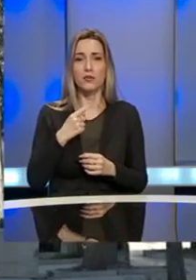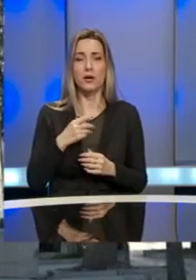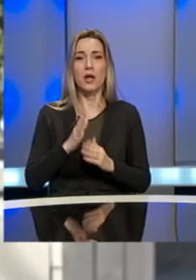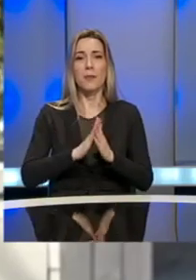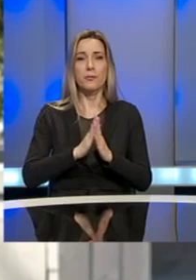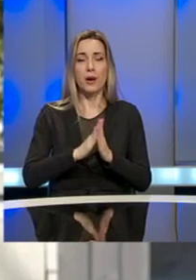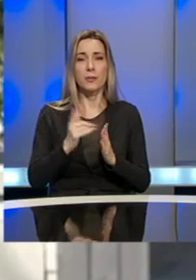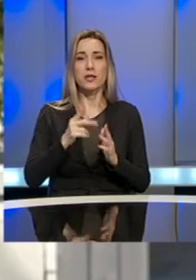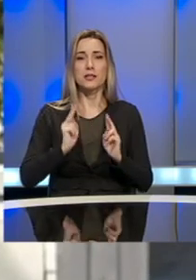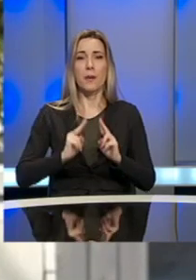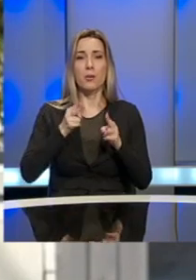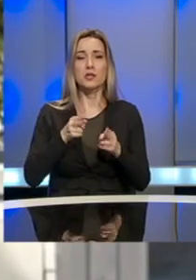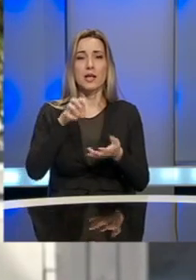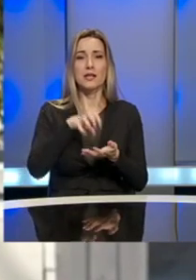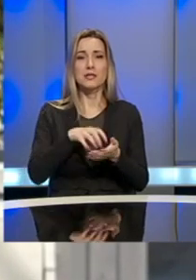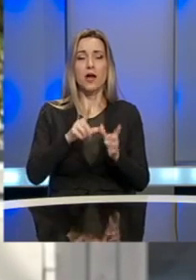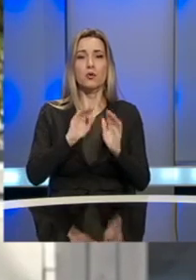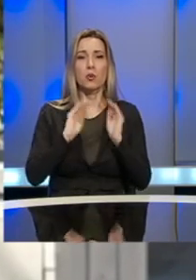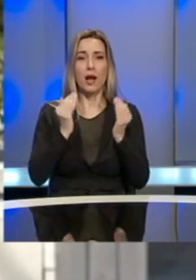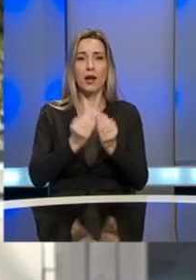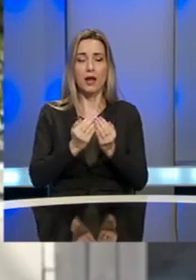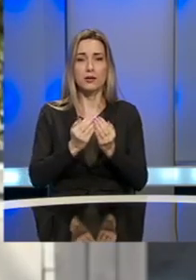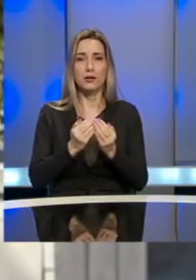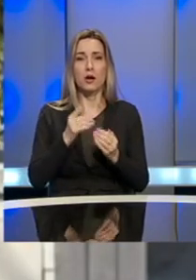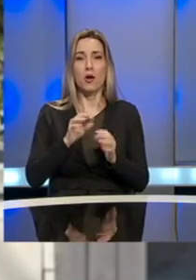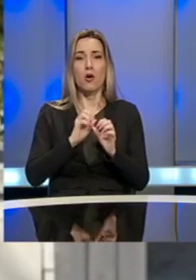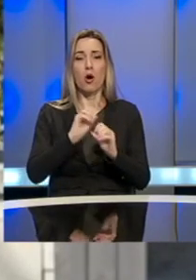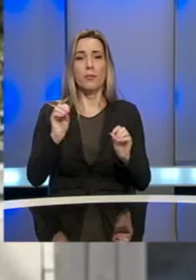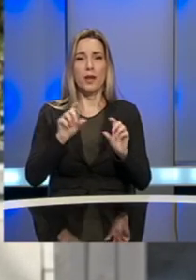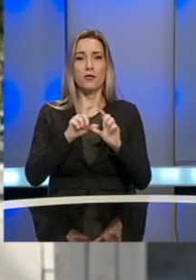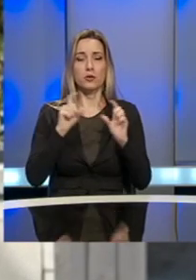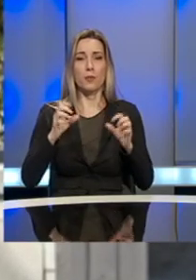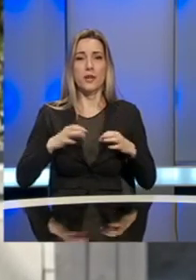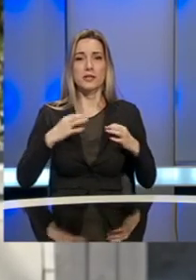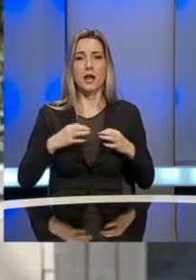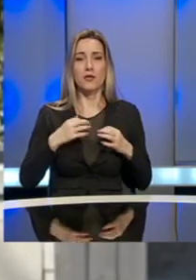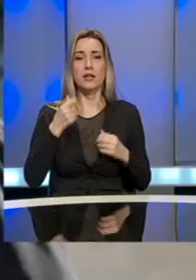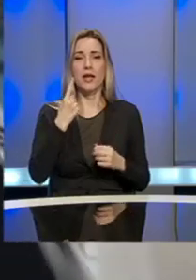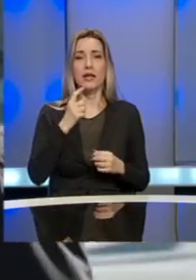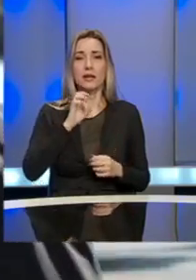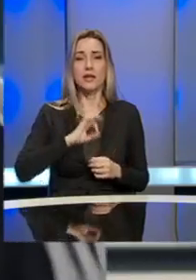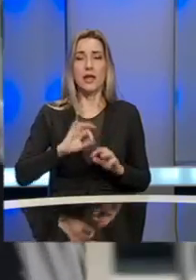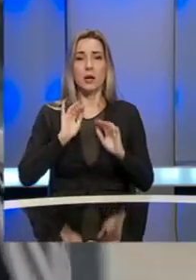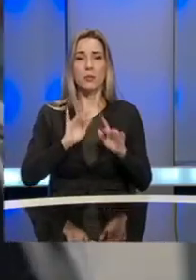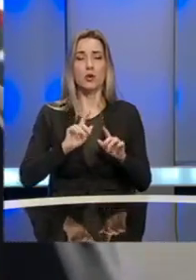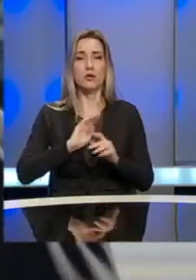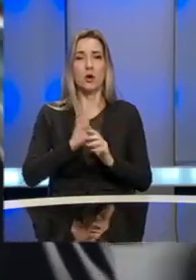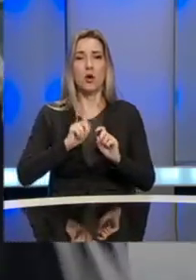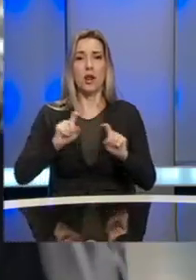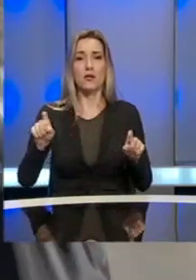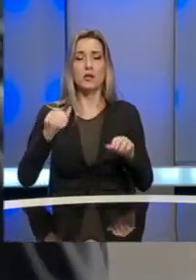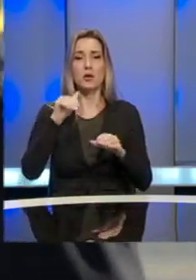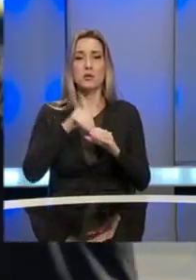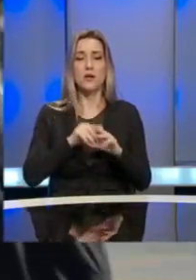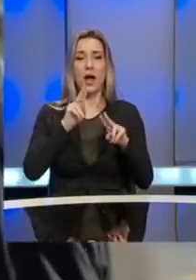da se Mostar stavi u karantin. U objavi Doma zdravlja navedeno je i kako je jedini lijek protiv koronavirusa u